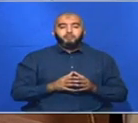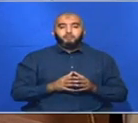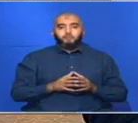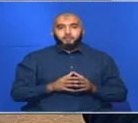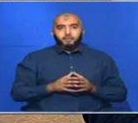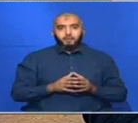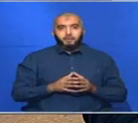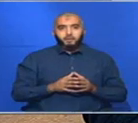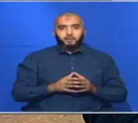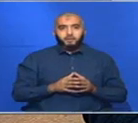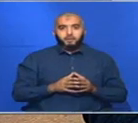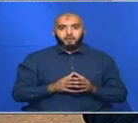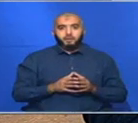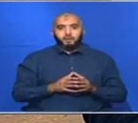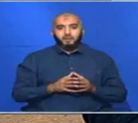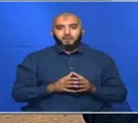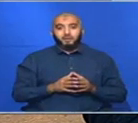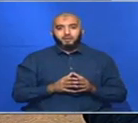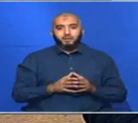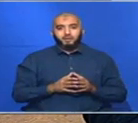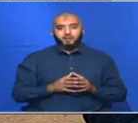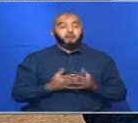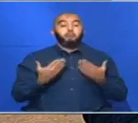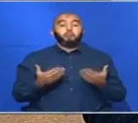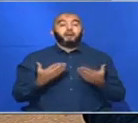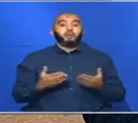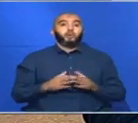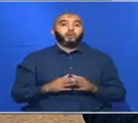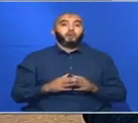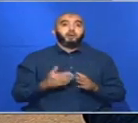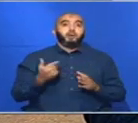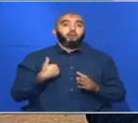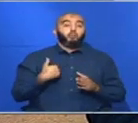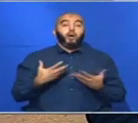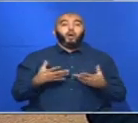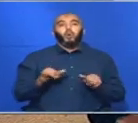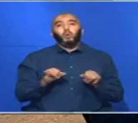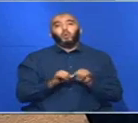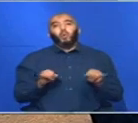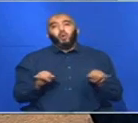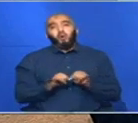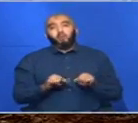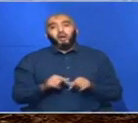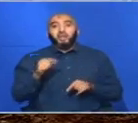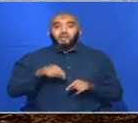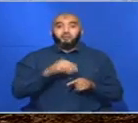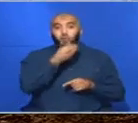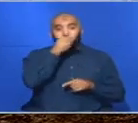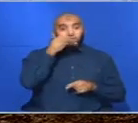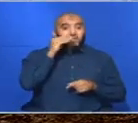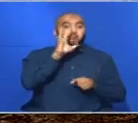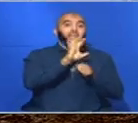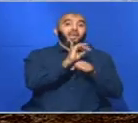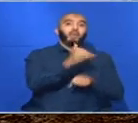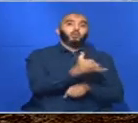المطلوب مني 15 يوم قبل رمضان القادم ان شاء الله